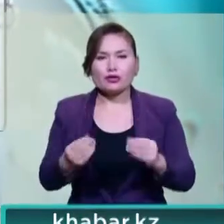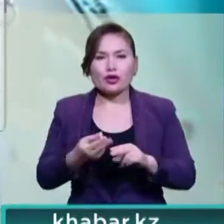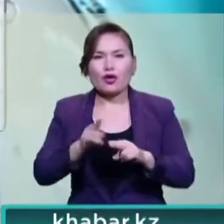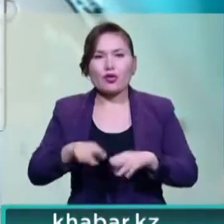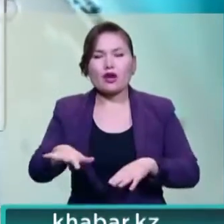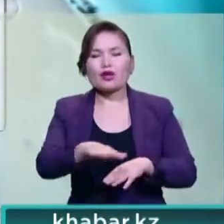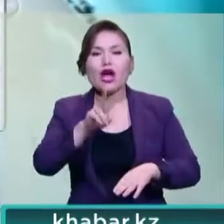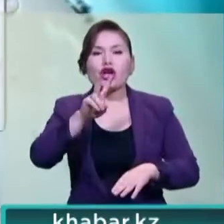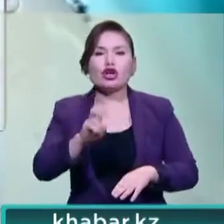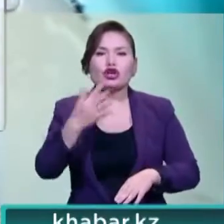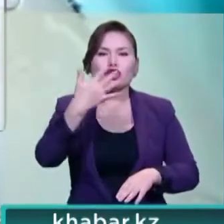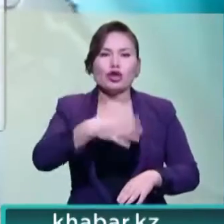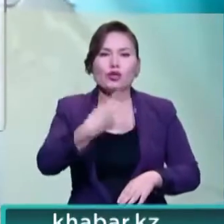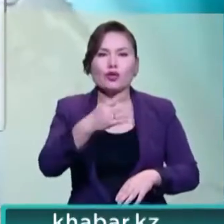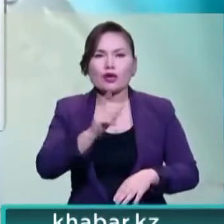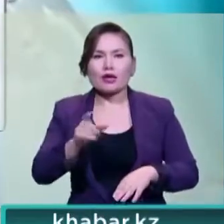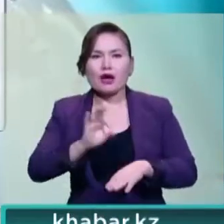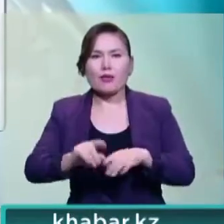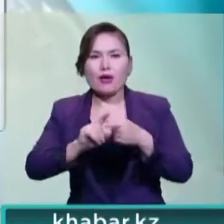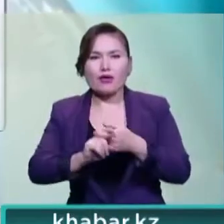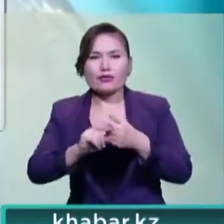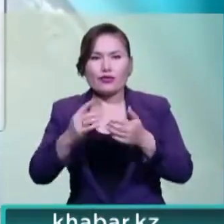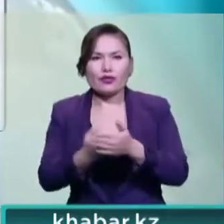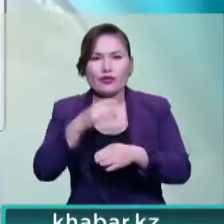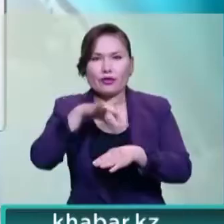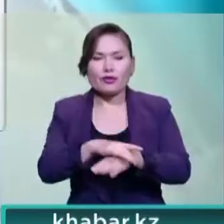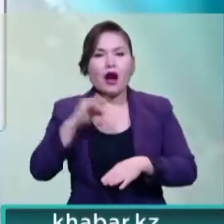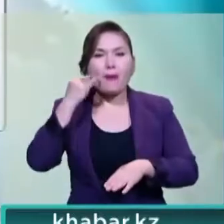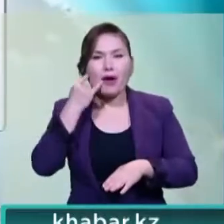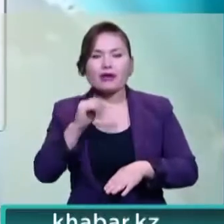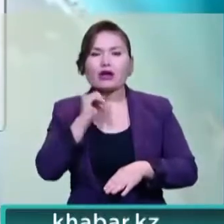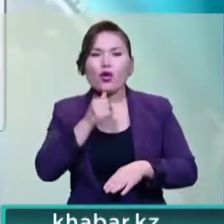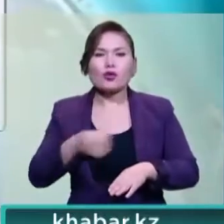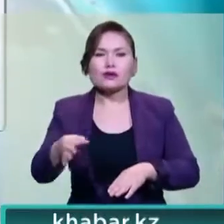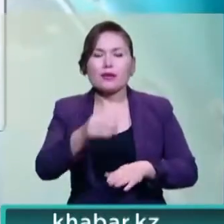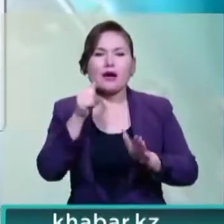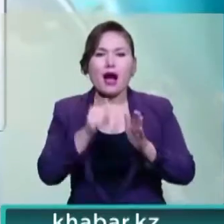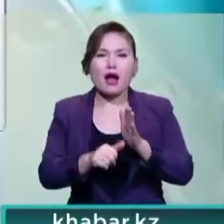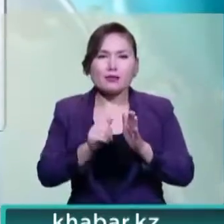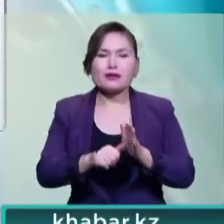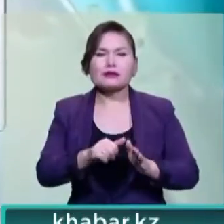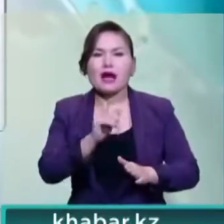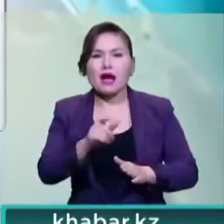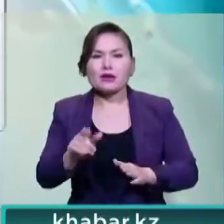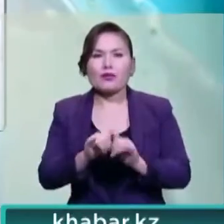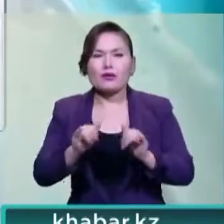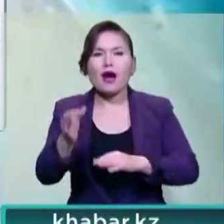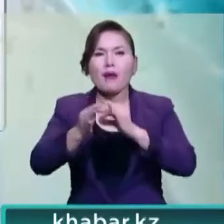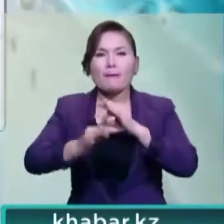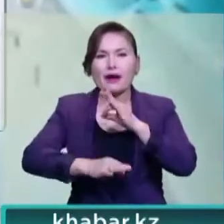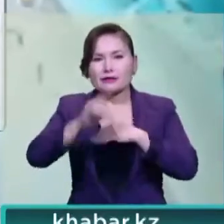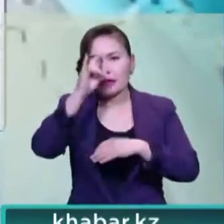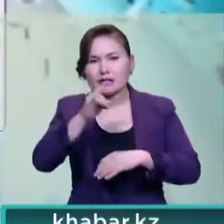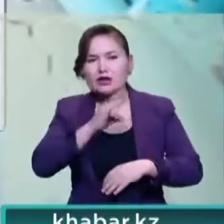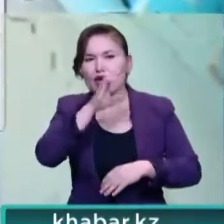бұл өңірде 254 адам қауіпті вирусты жұқтырған. Павлодар мен Қостанай облыстарында 60-тан көп. Батыс Қазақстан,